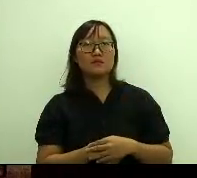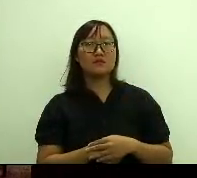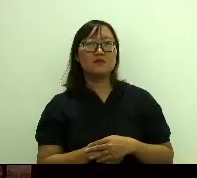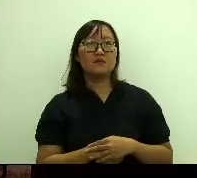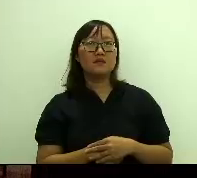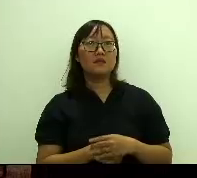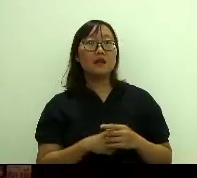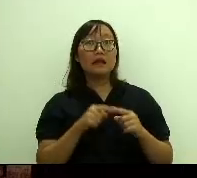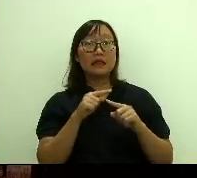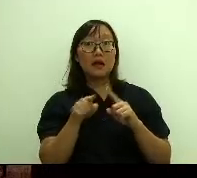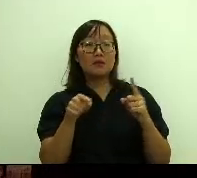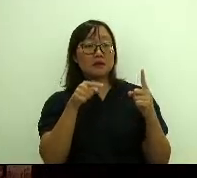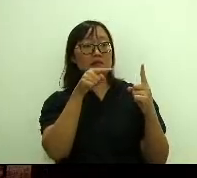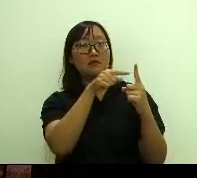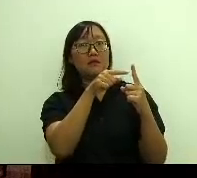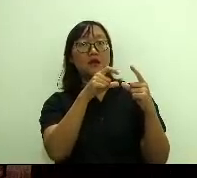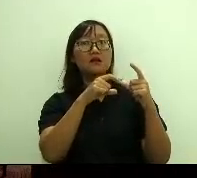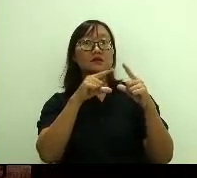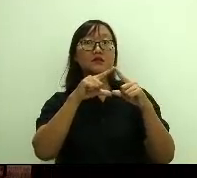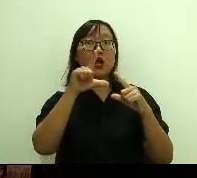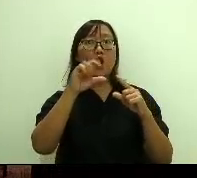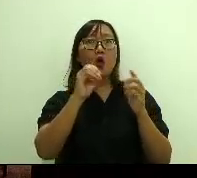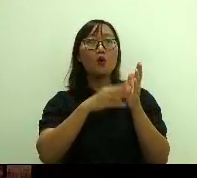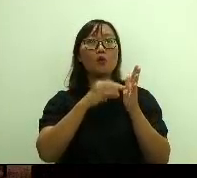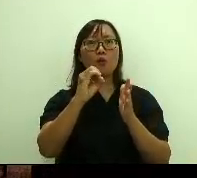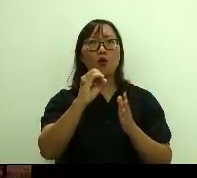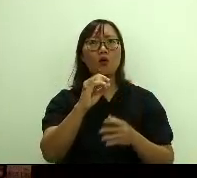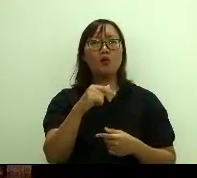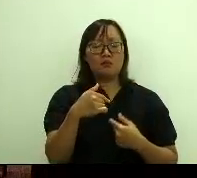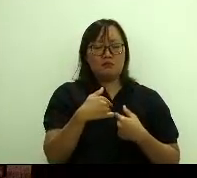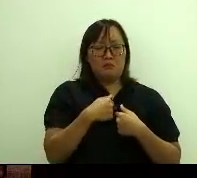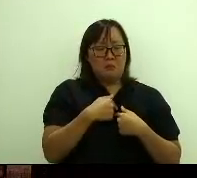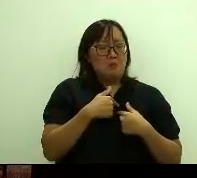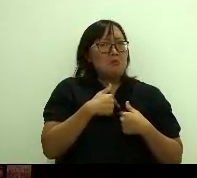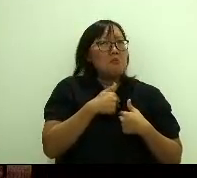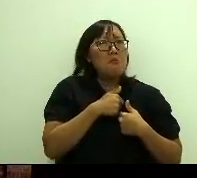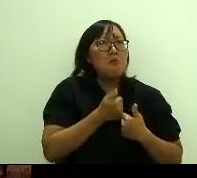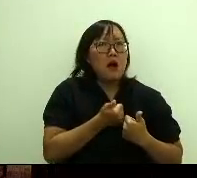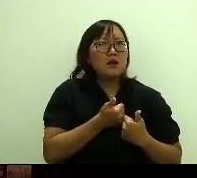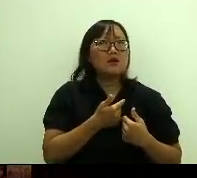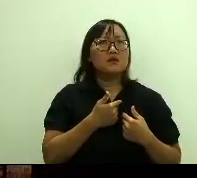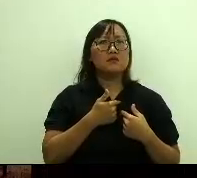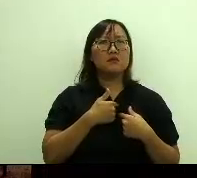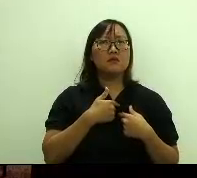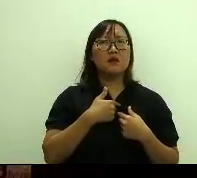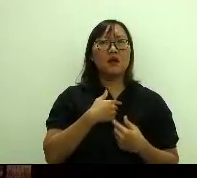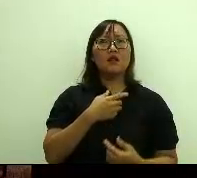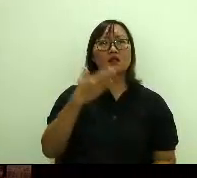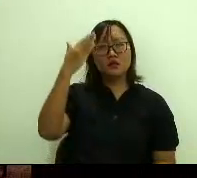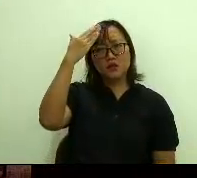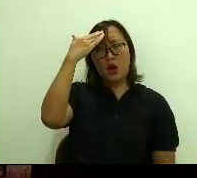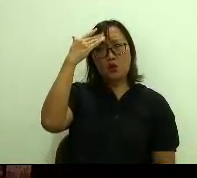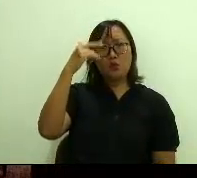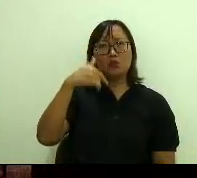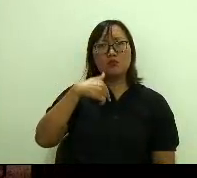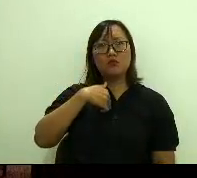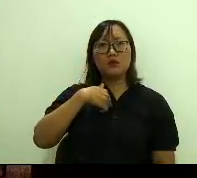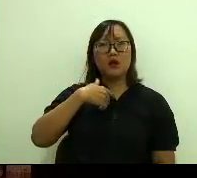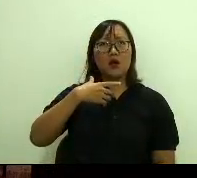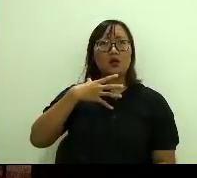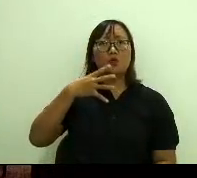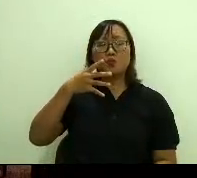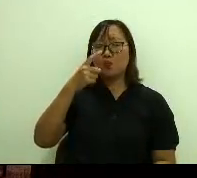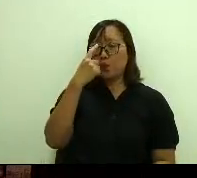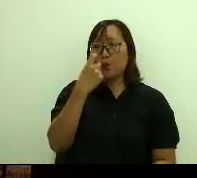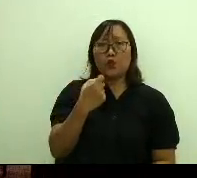Salomo rupanya tahu betul apa yang dibutuhkannya sebagai seorang raja. Dia tidak minta kekayaan, ya, dia